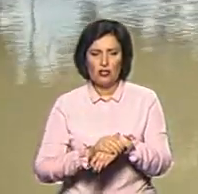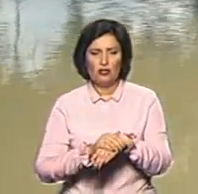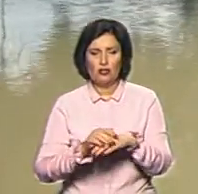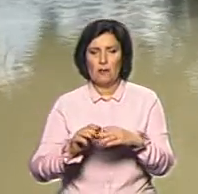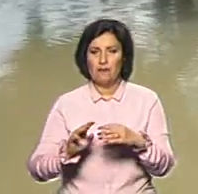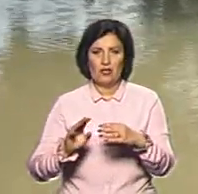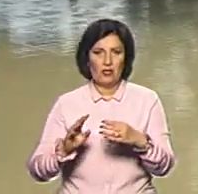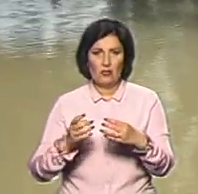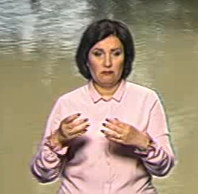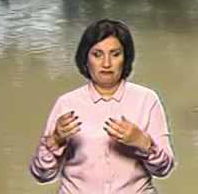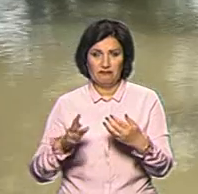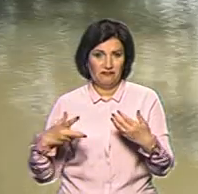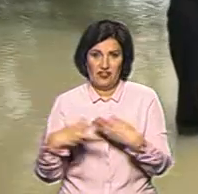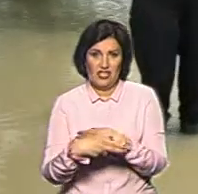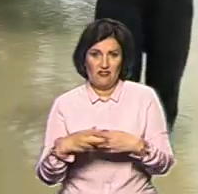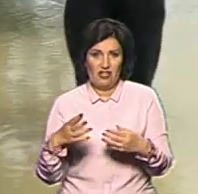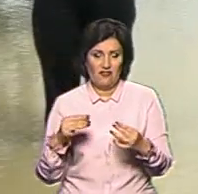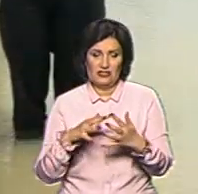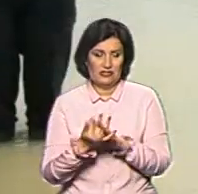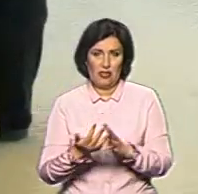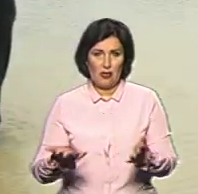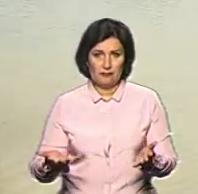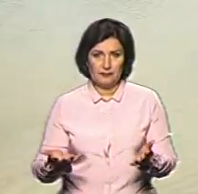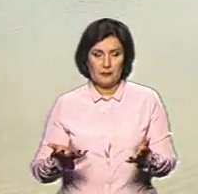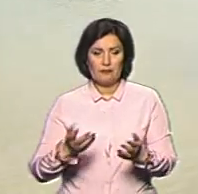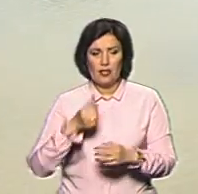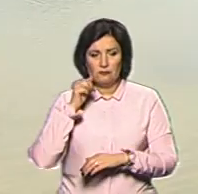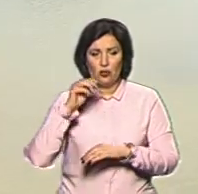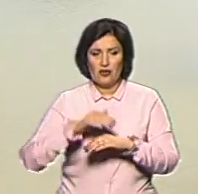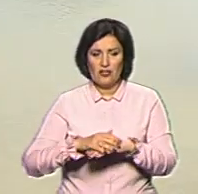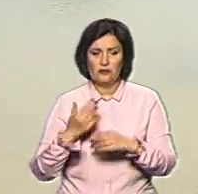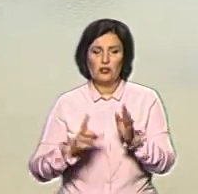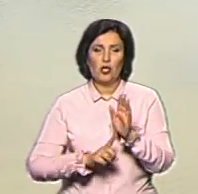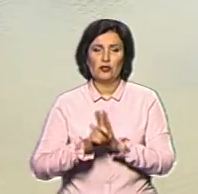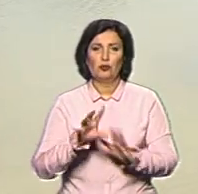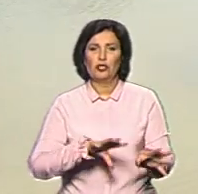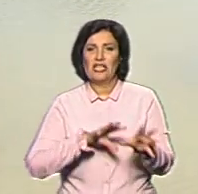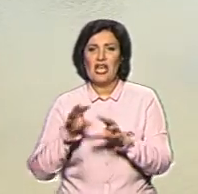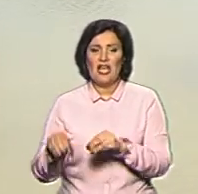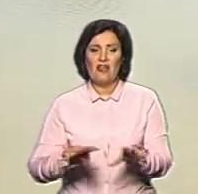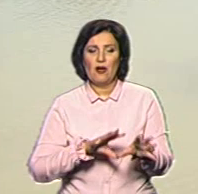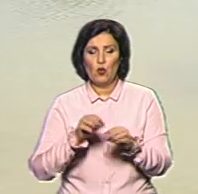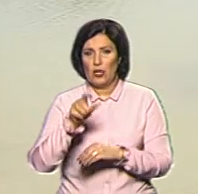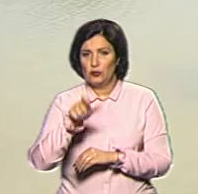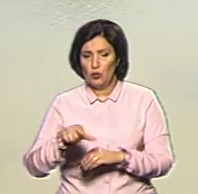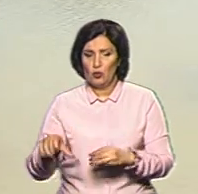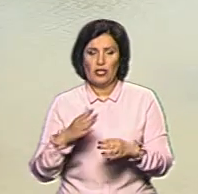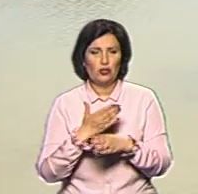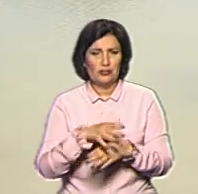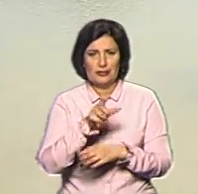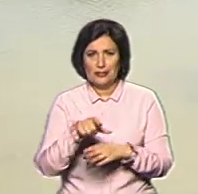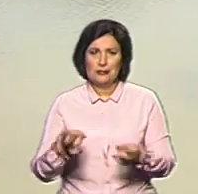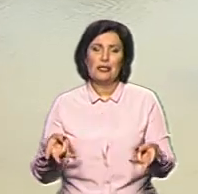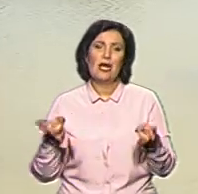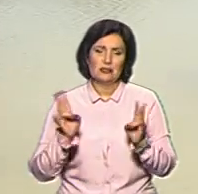від села. Ось там. Вчора ввечері вже розпочали евакуацію цих людей, втім частина селян